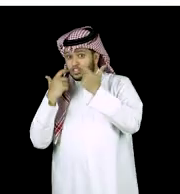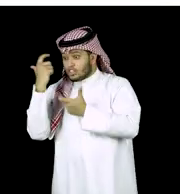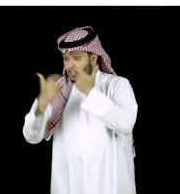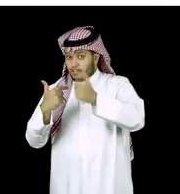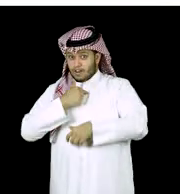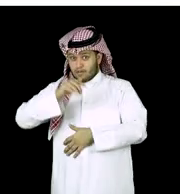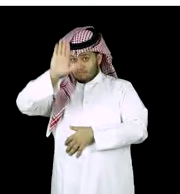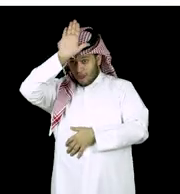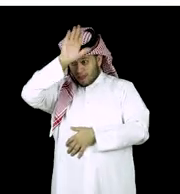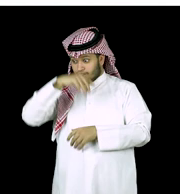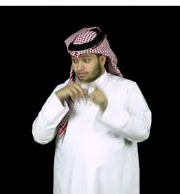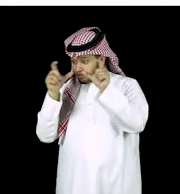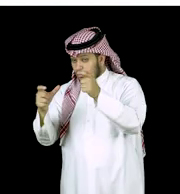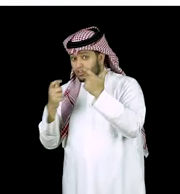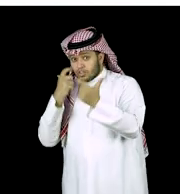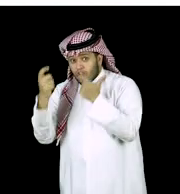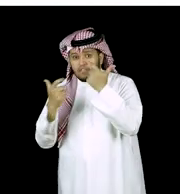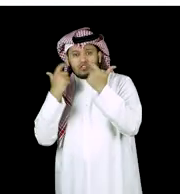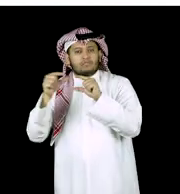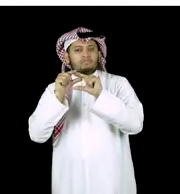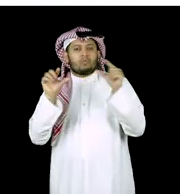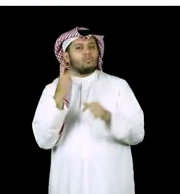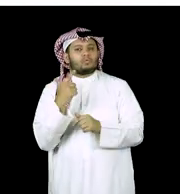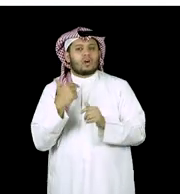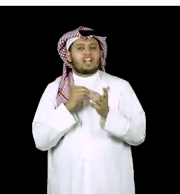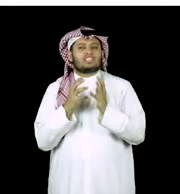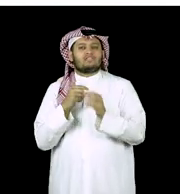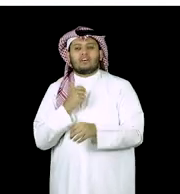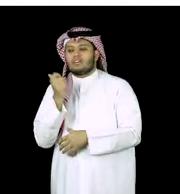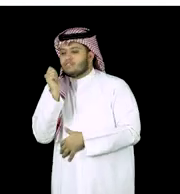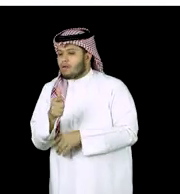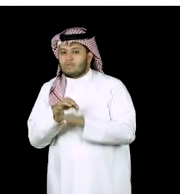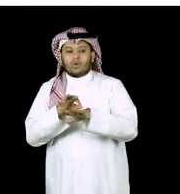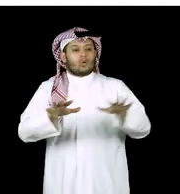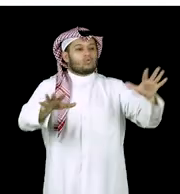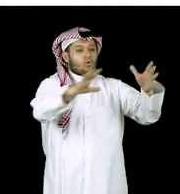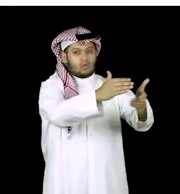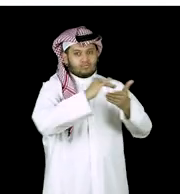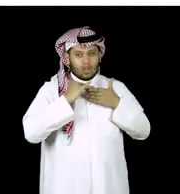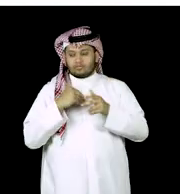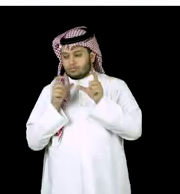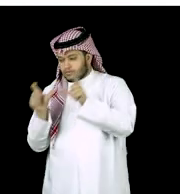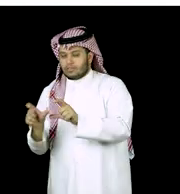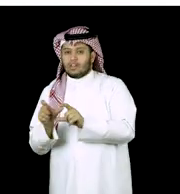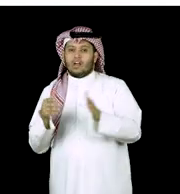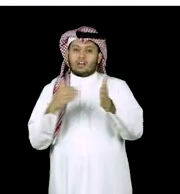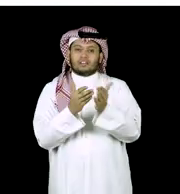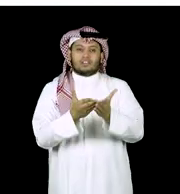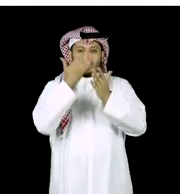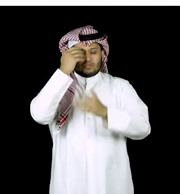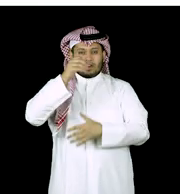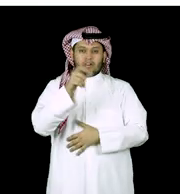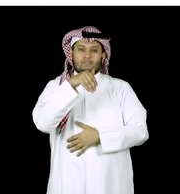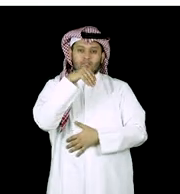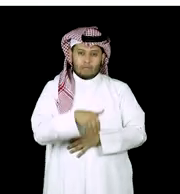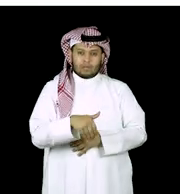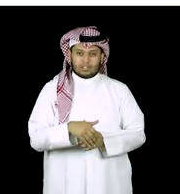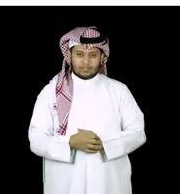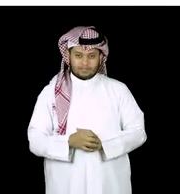للإمام فإنما يشرف عليها بصفته نائبا عن الأمة. والصلاة والسلام على نبينا محمد.